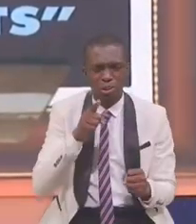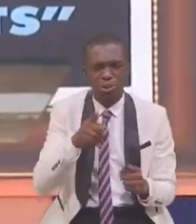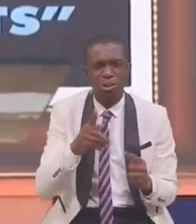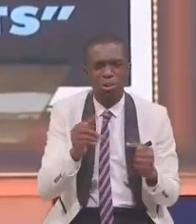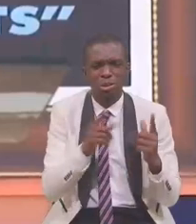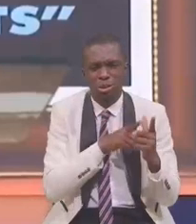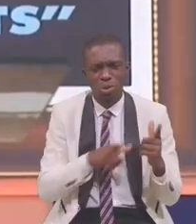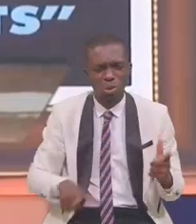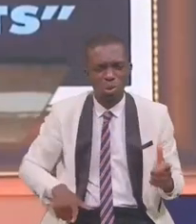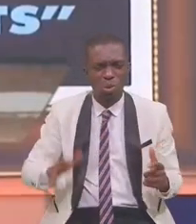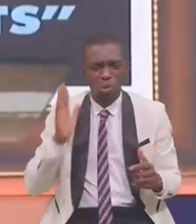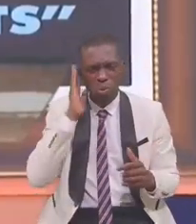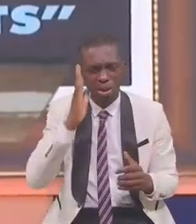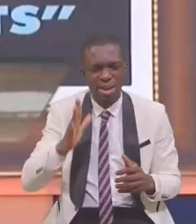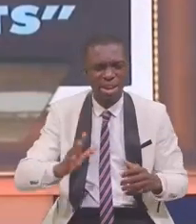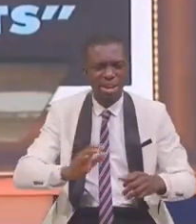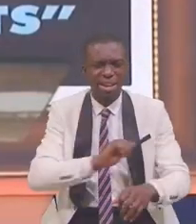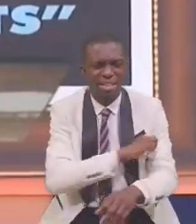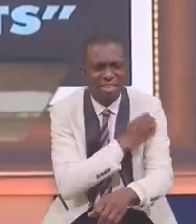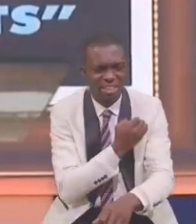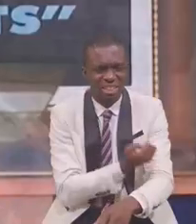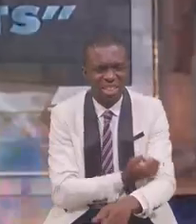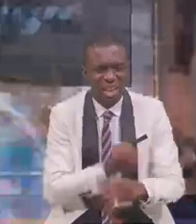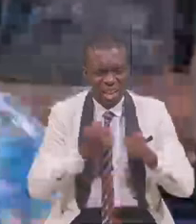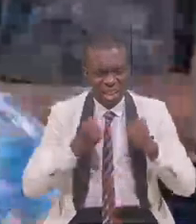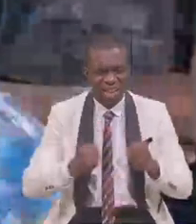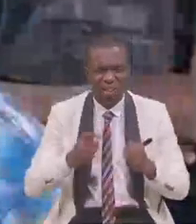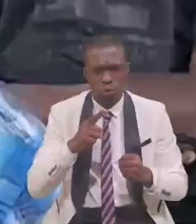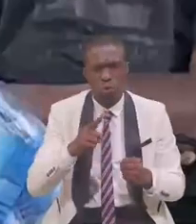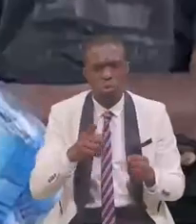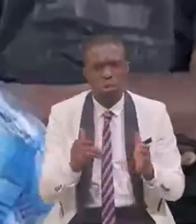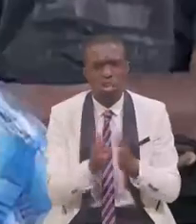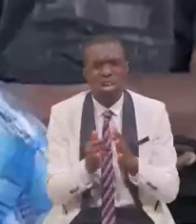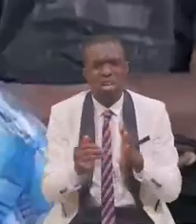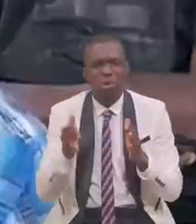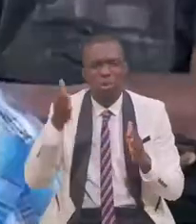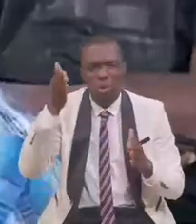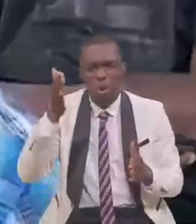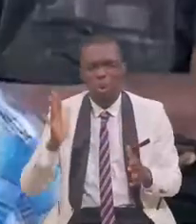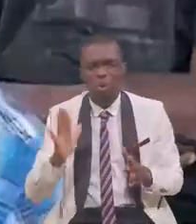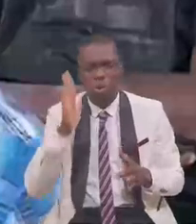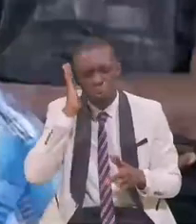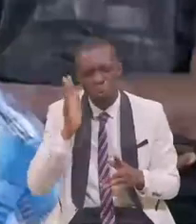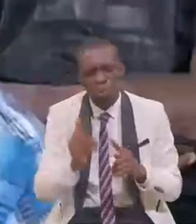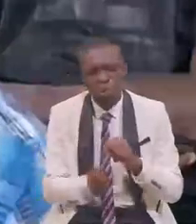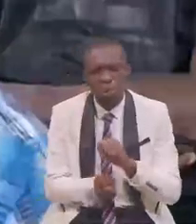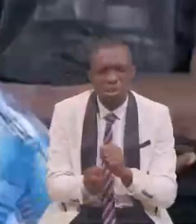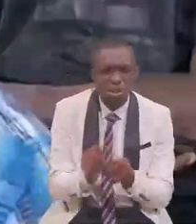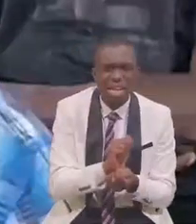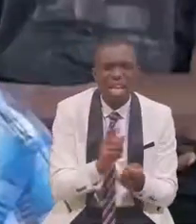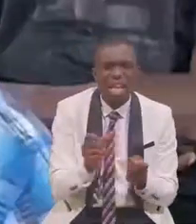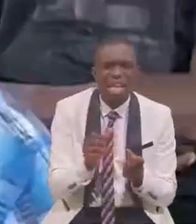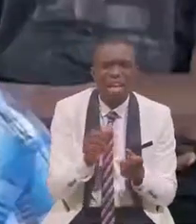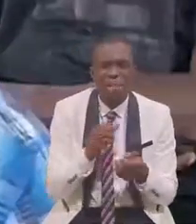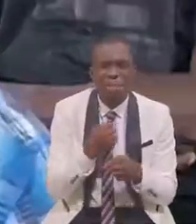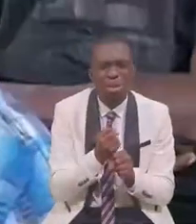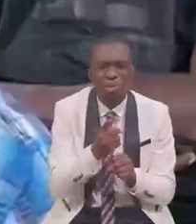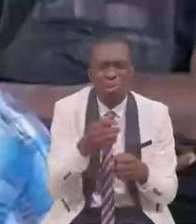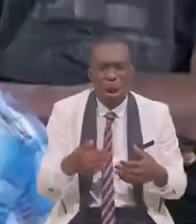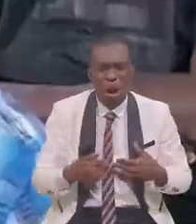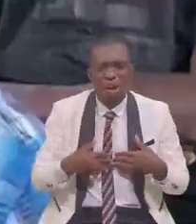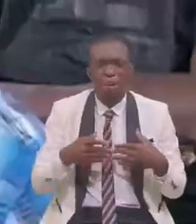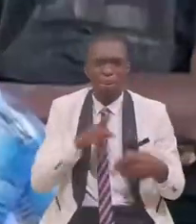que le Seigneur transfère tout à votre expérience personnelle. Ce soir, nous avons entendu que Jésus savait pourquoi il est venu ici.